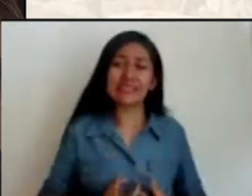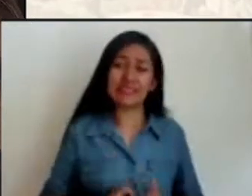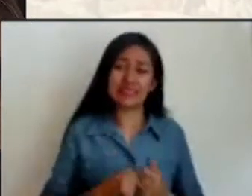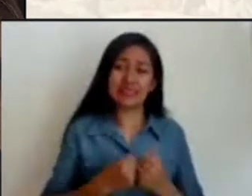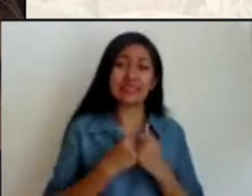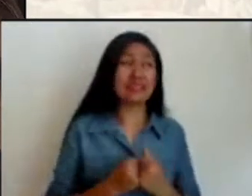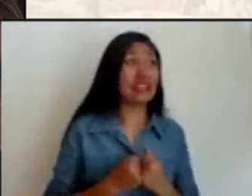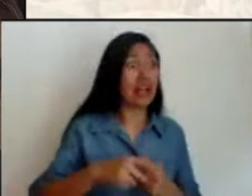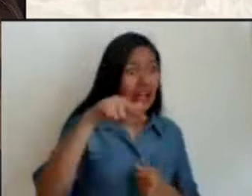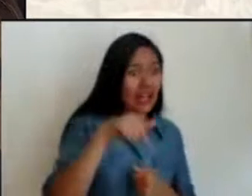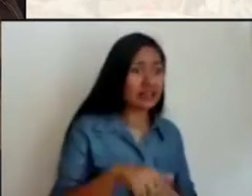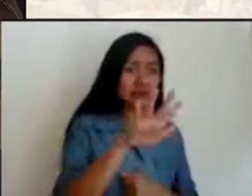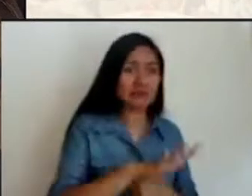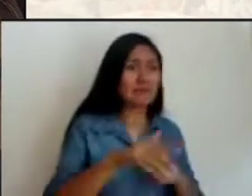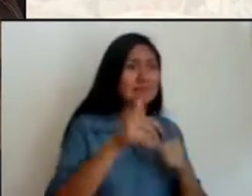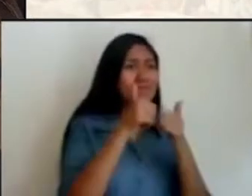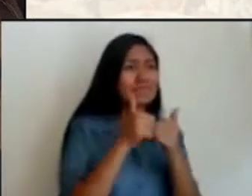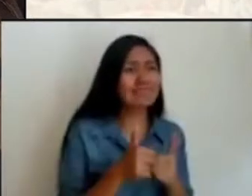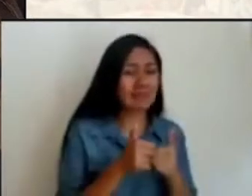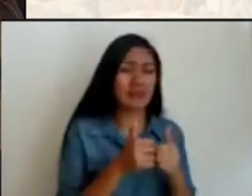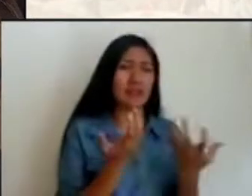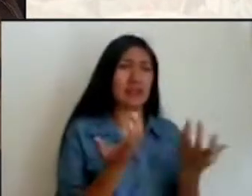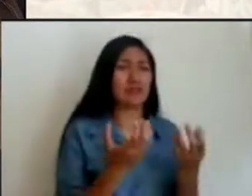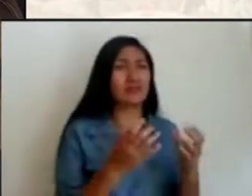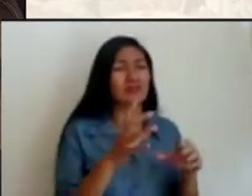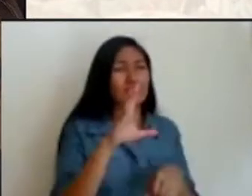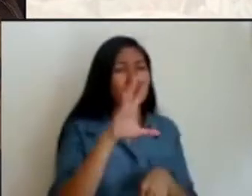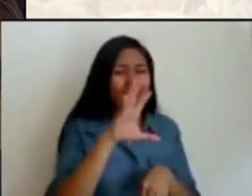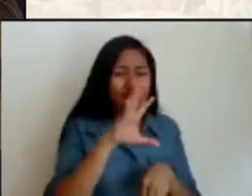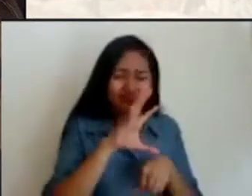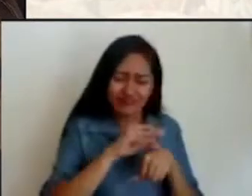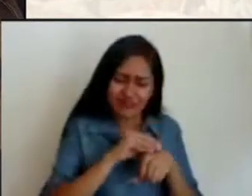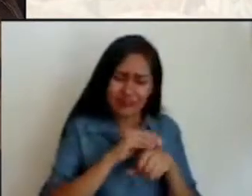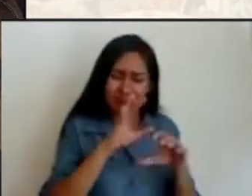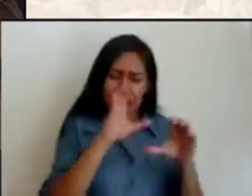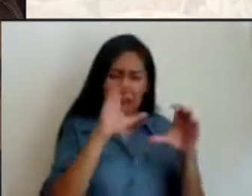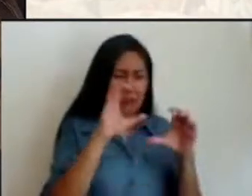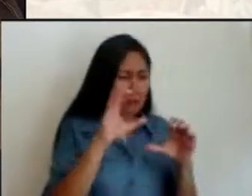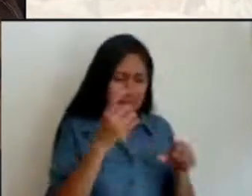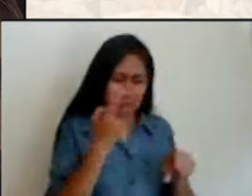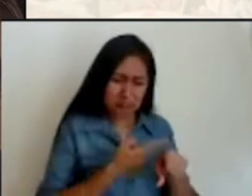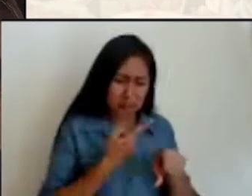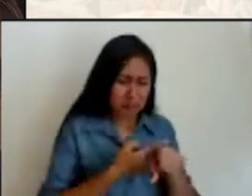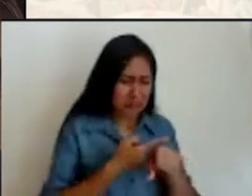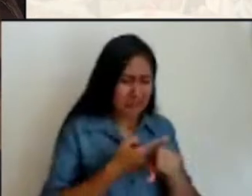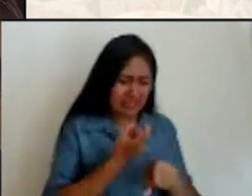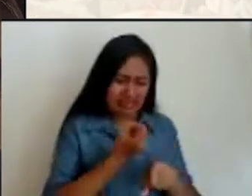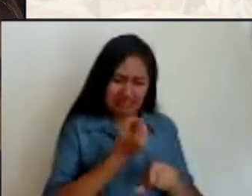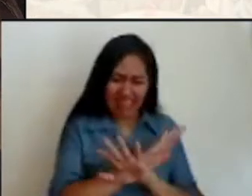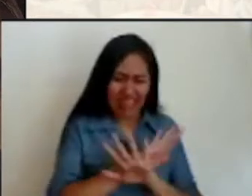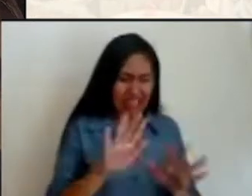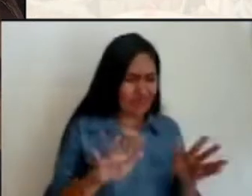tierra que nos permitió salir de esta milagrosa redención.